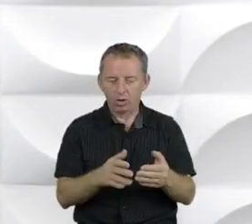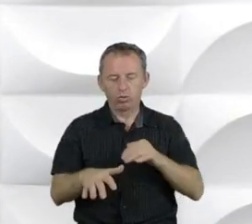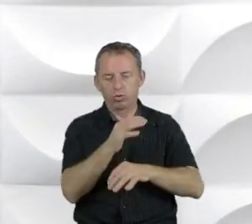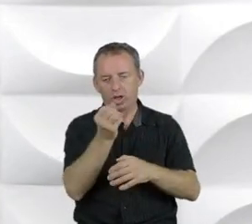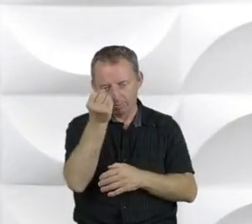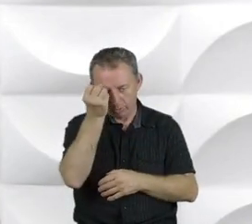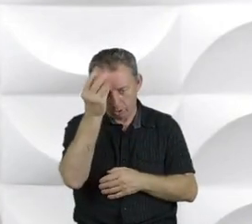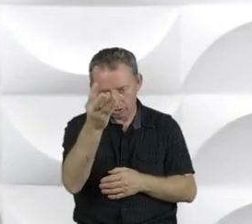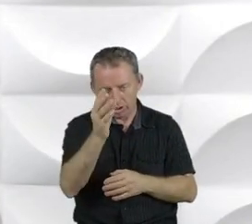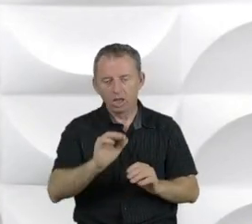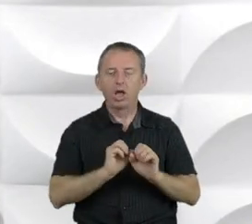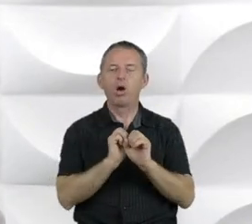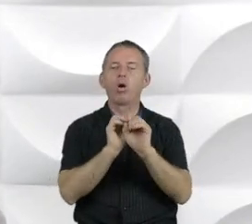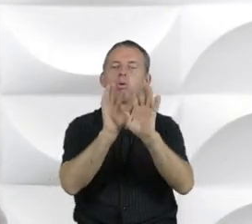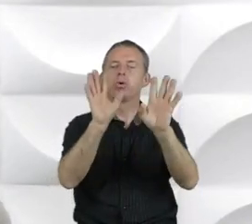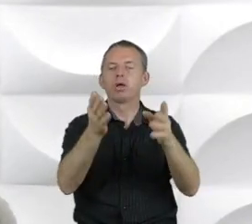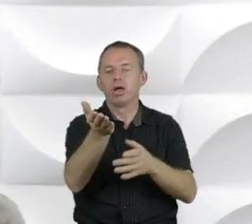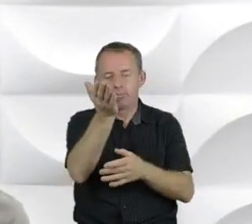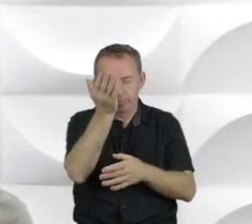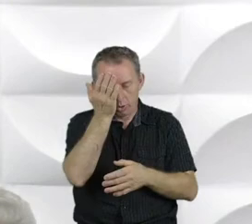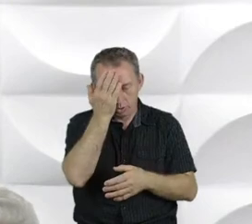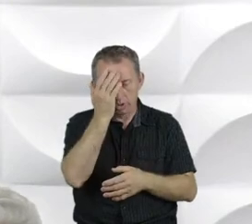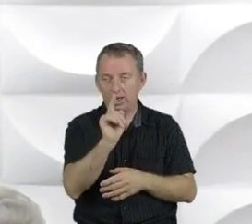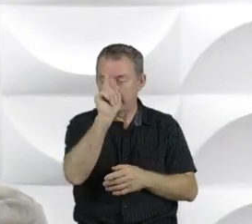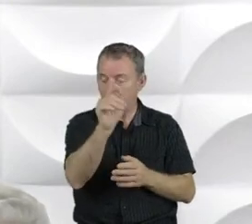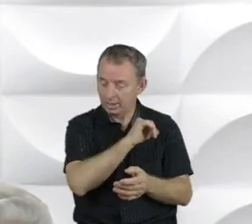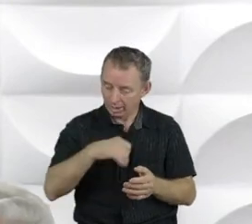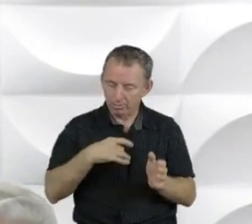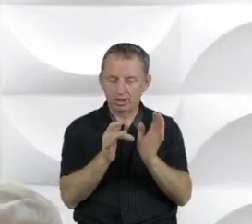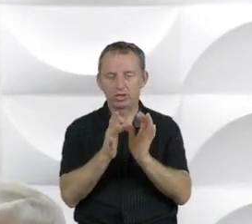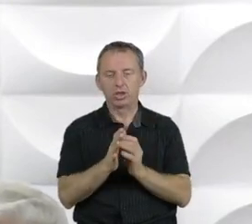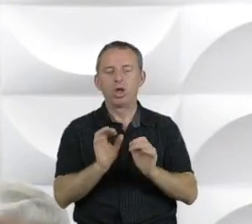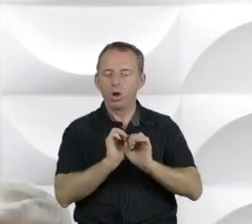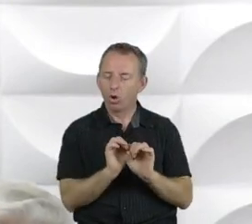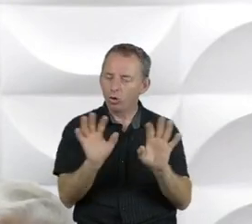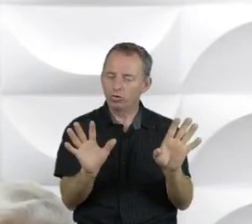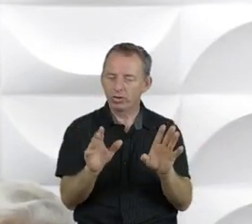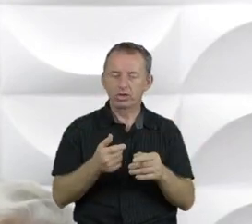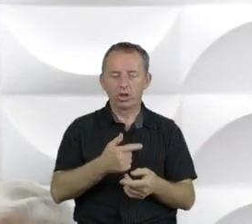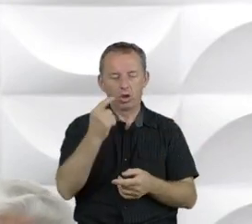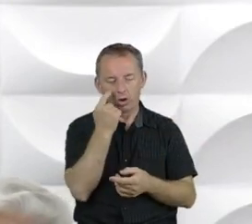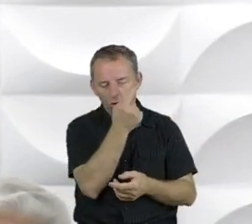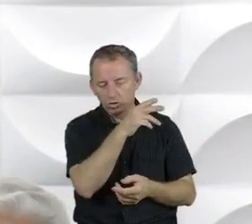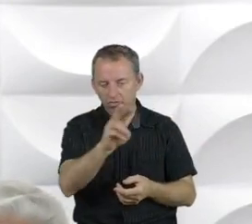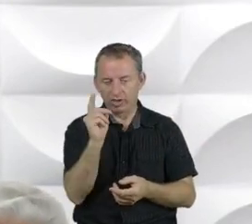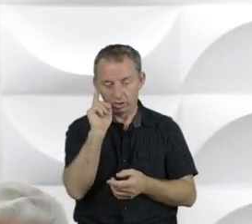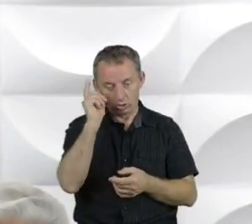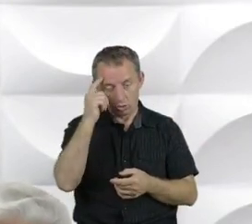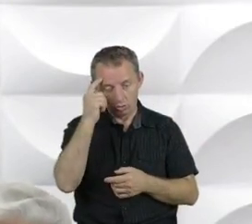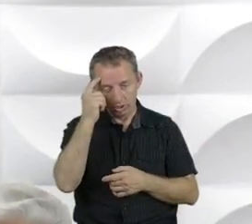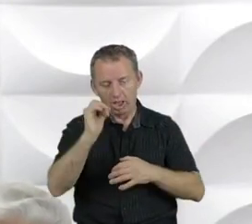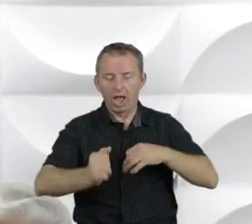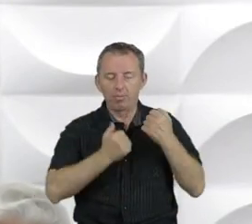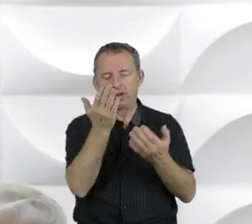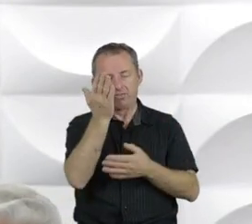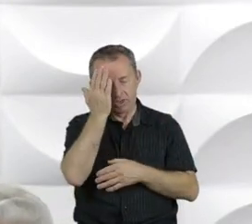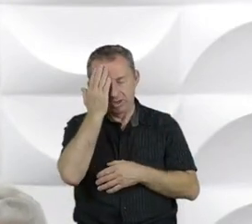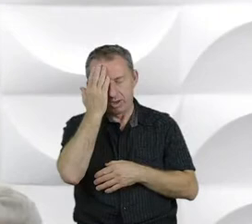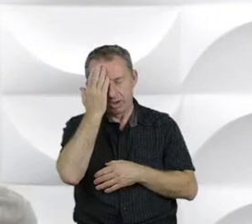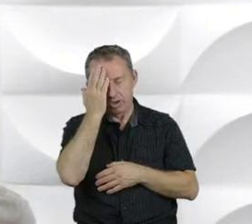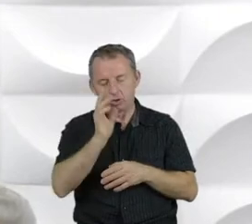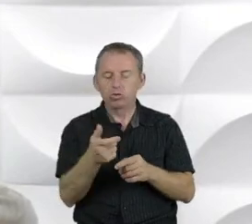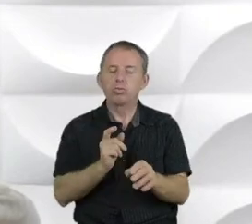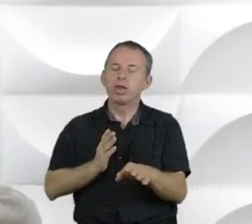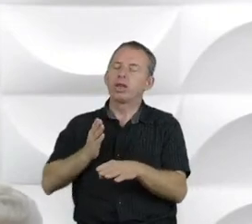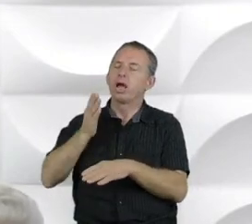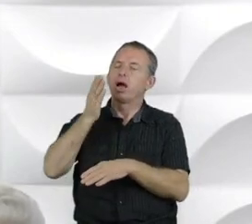mądrości i objawienia w poznaniu Jego samego, ażeby oświecił oczy waszego umysłu, abyście wiedzieli, czym jest nadzieja